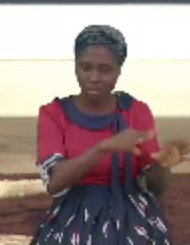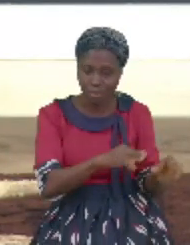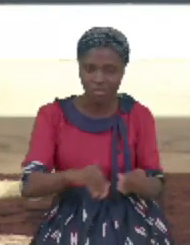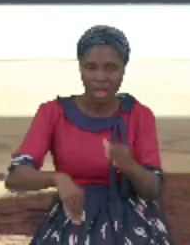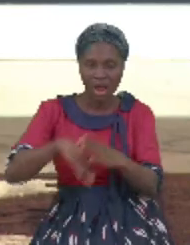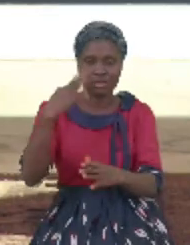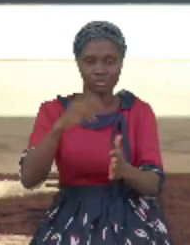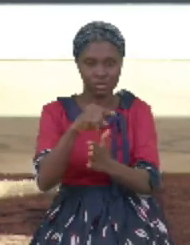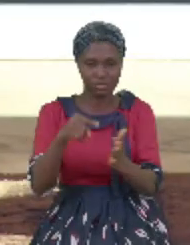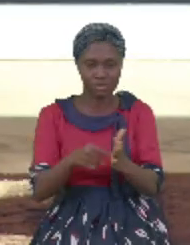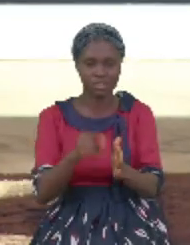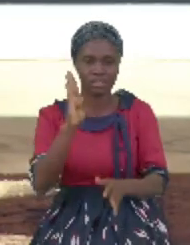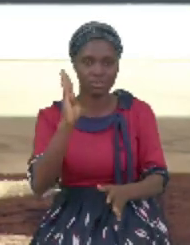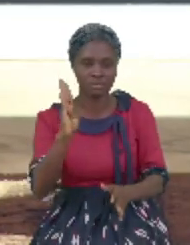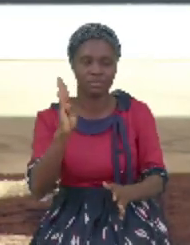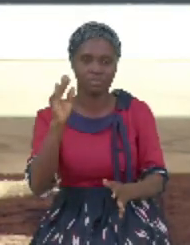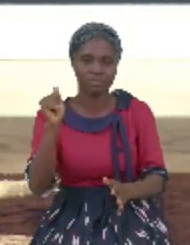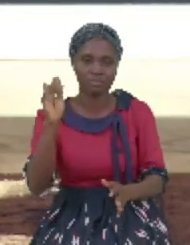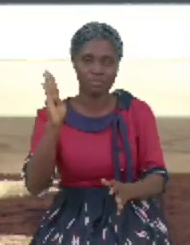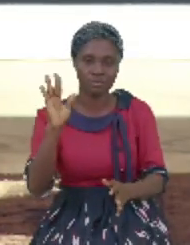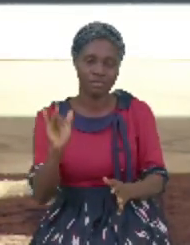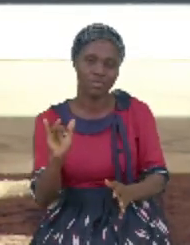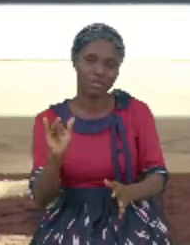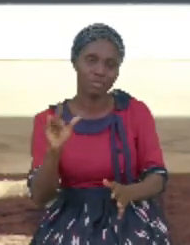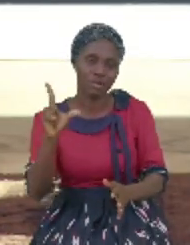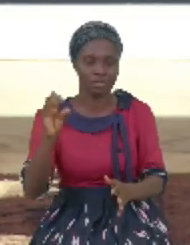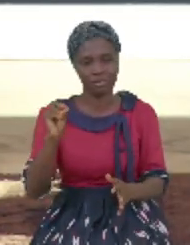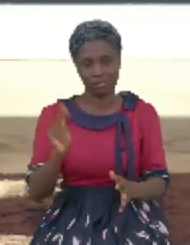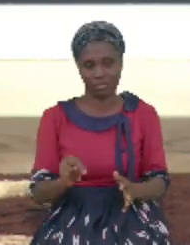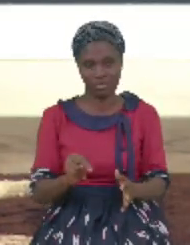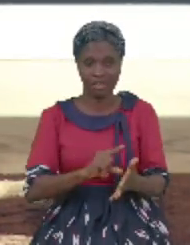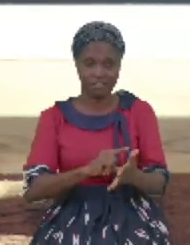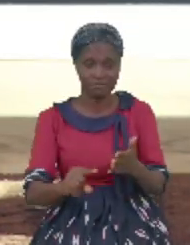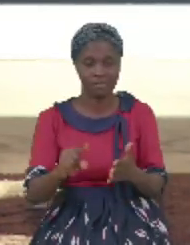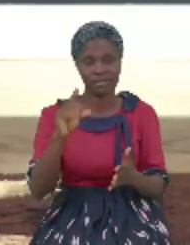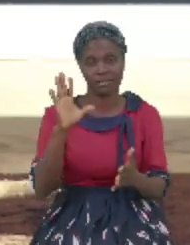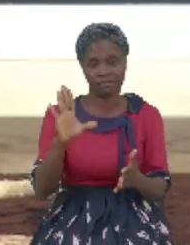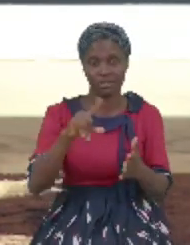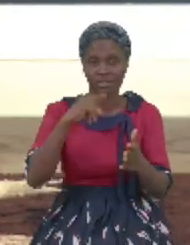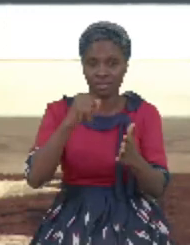Alors il y a un réveil dans l'esprit. Allons au verset 5.